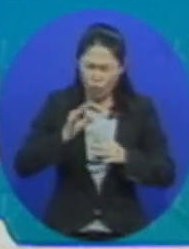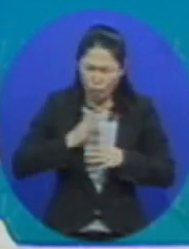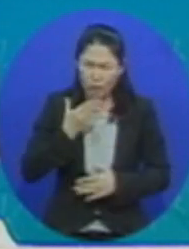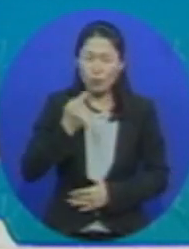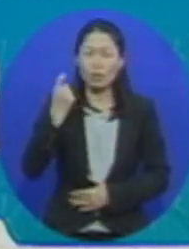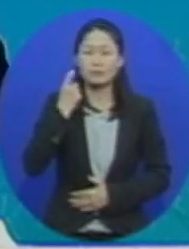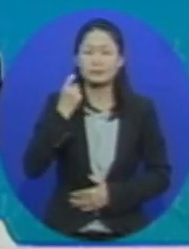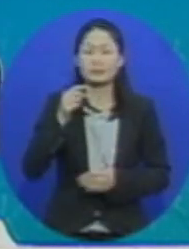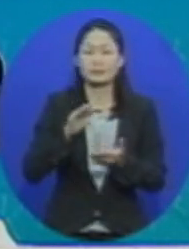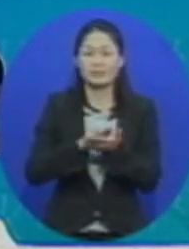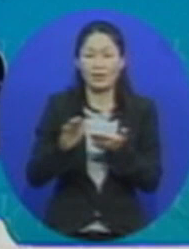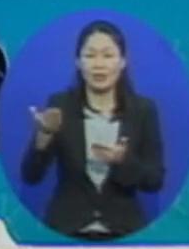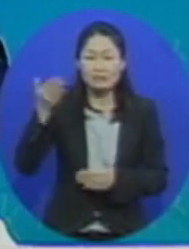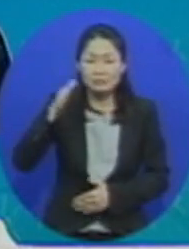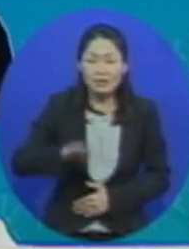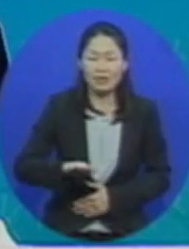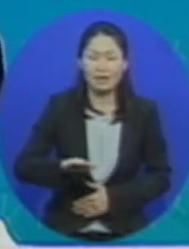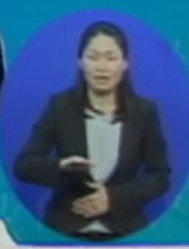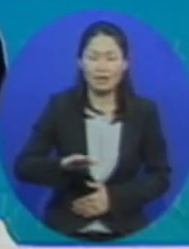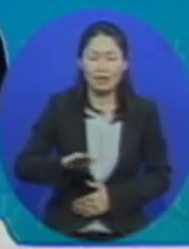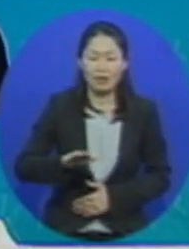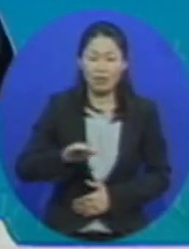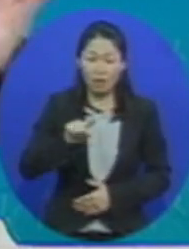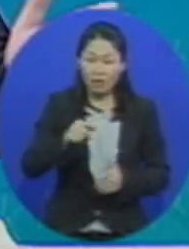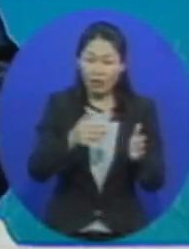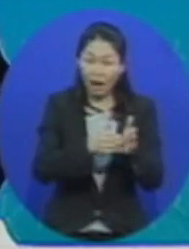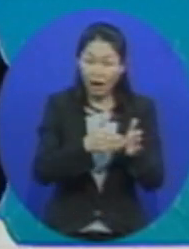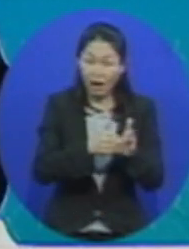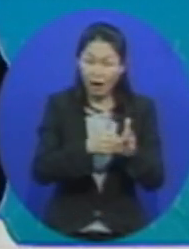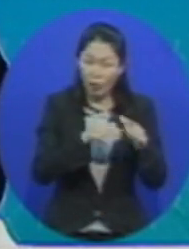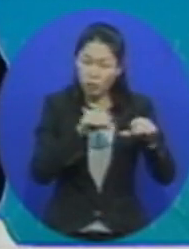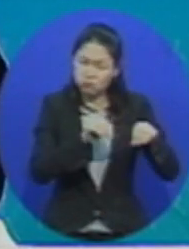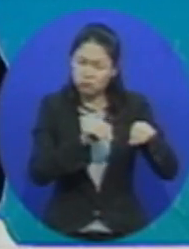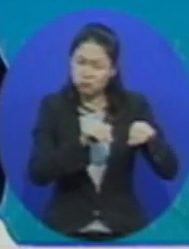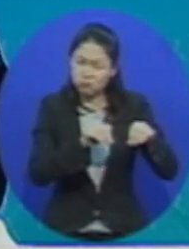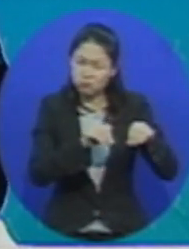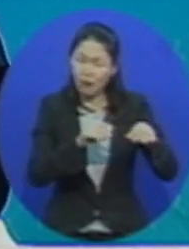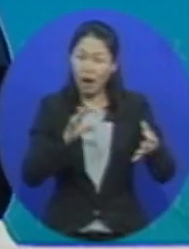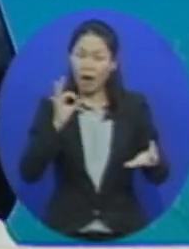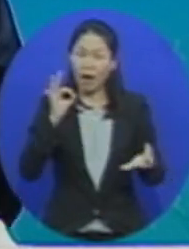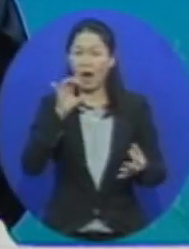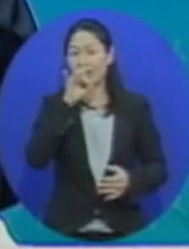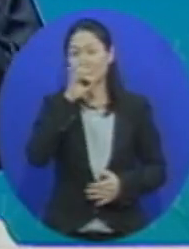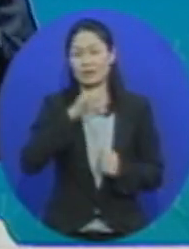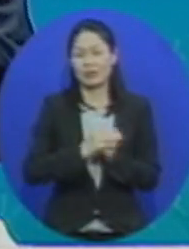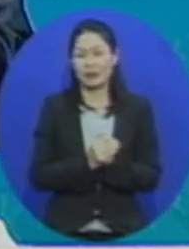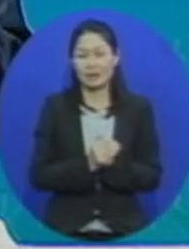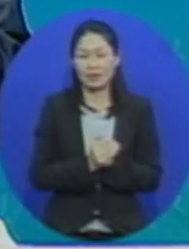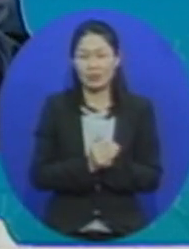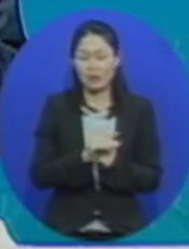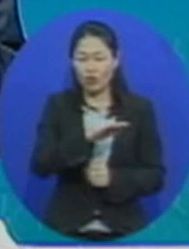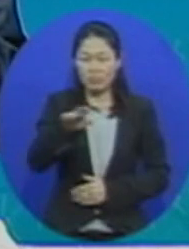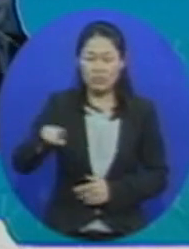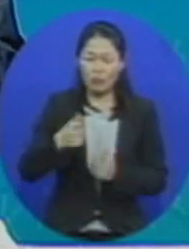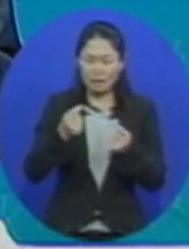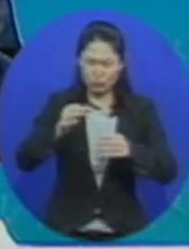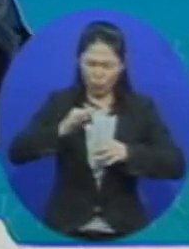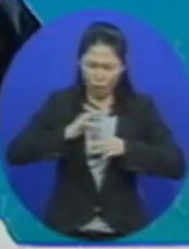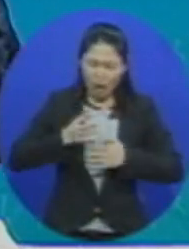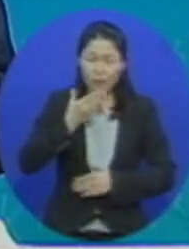복음 이에요 그러나 여기까지 서 멈춤은 안됩니다 여러분이 그런 놀라운